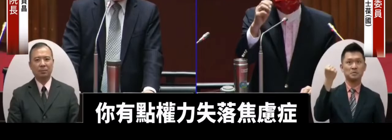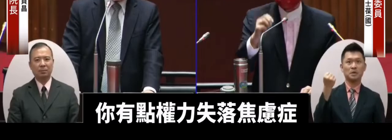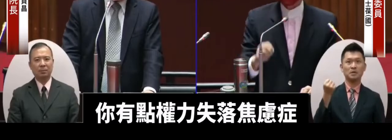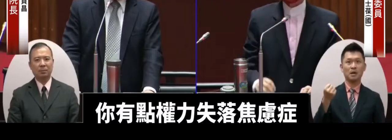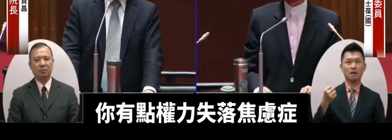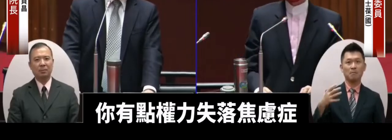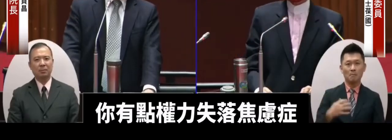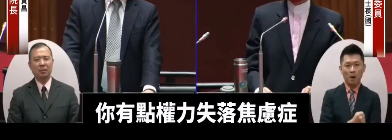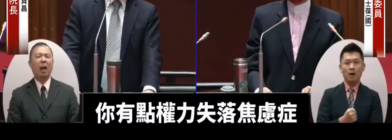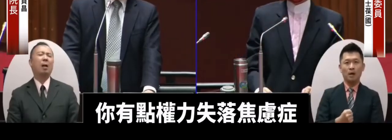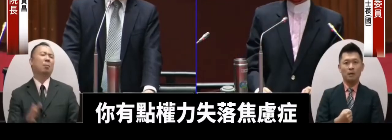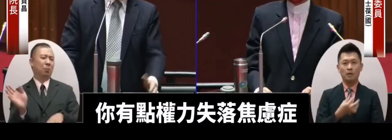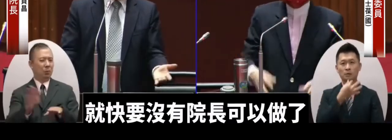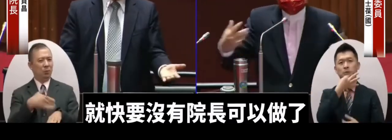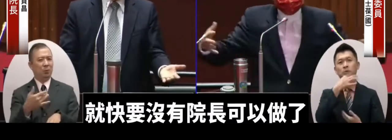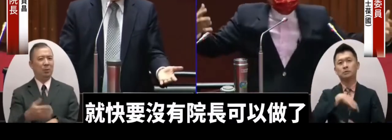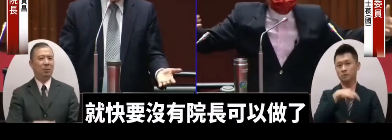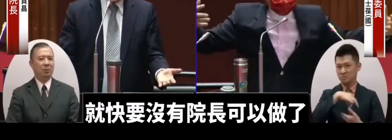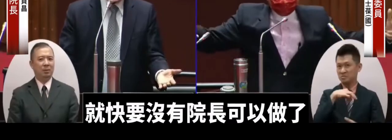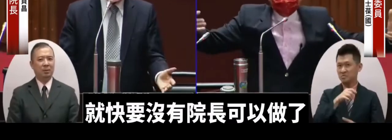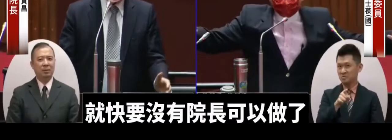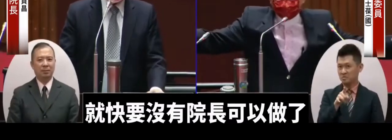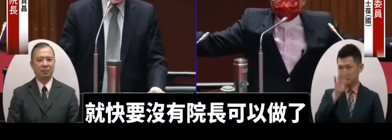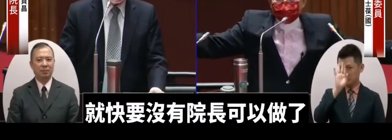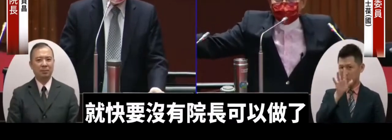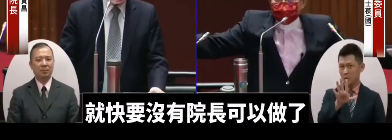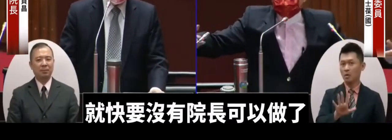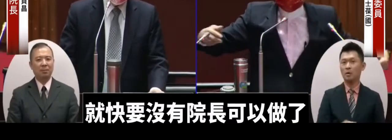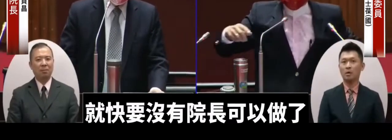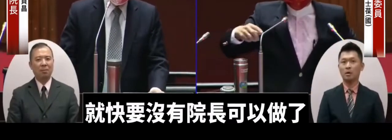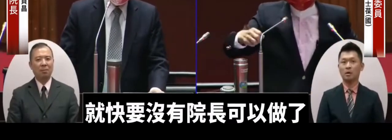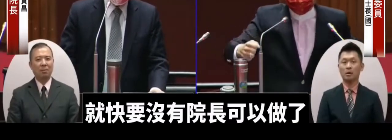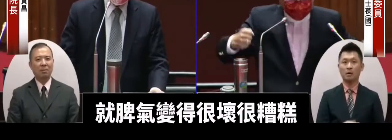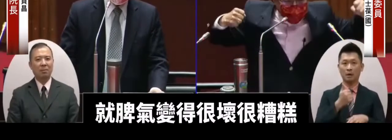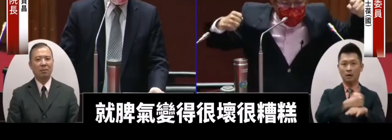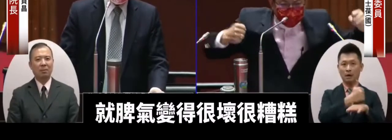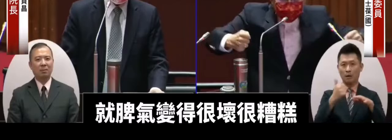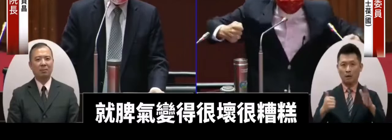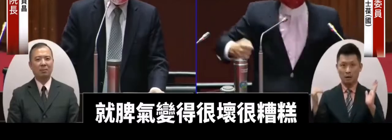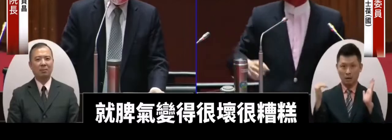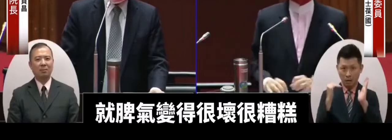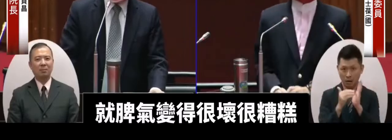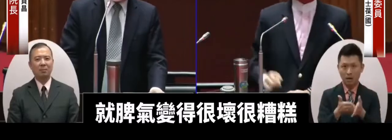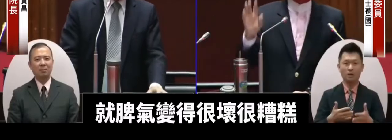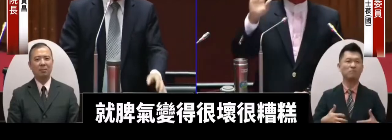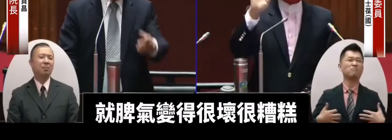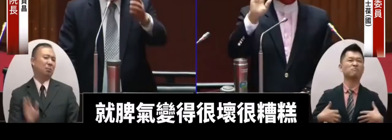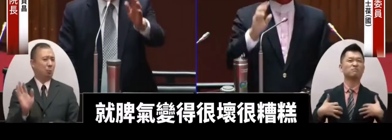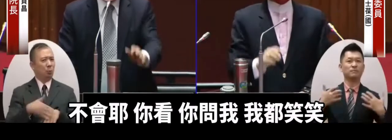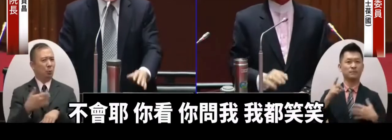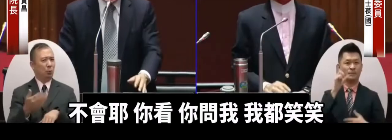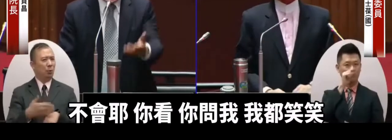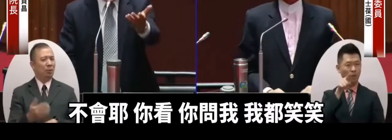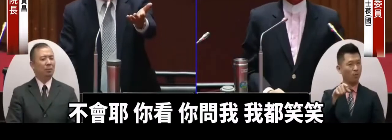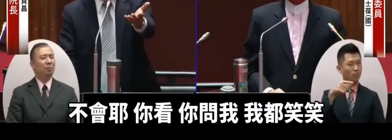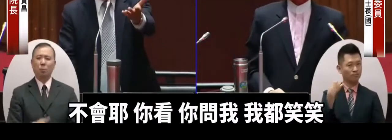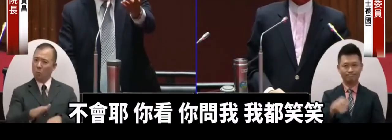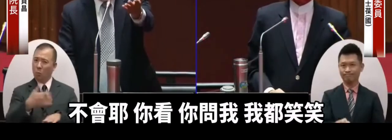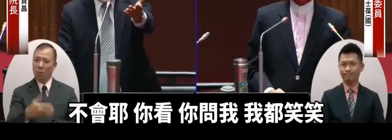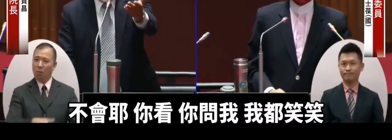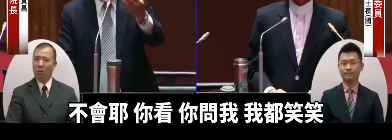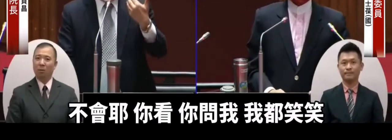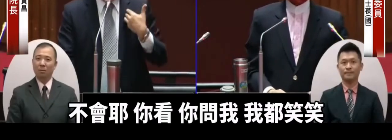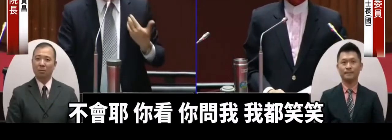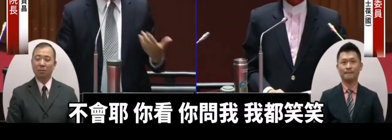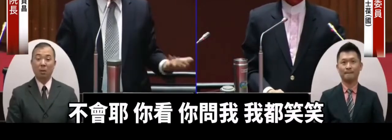虑症。 不会嘞， 啊，都快要没有院长可以做了，我就脾气变得很坏， 不会嘞， 很糟糕。 不会嘞，你看。